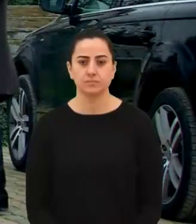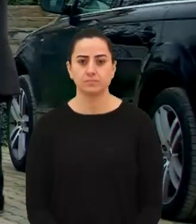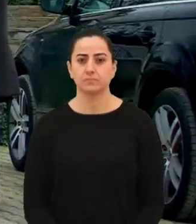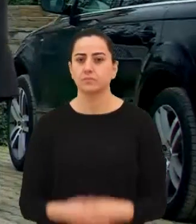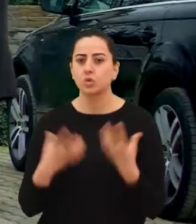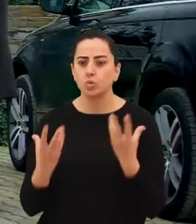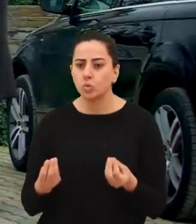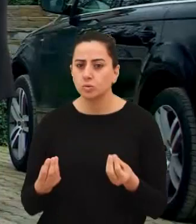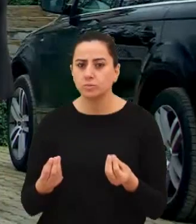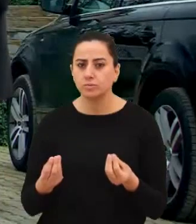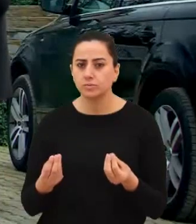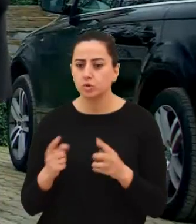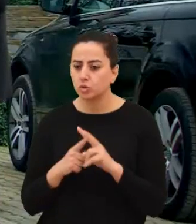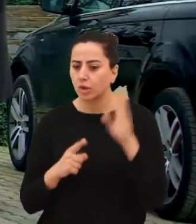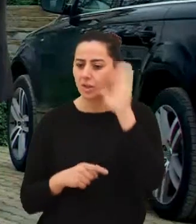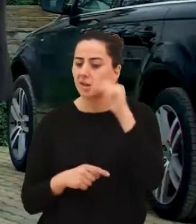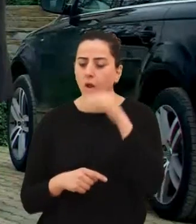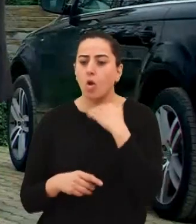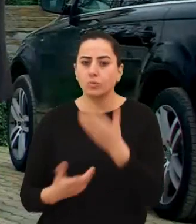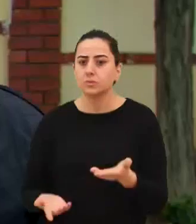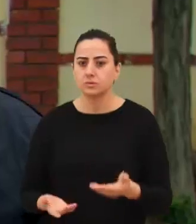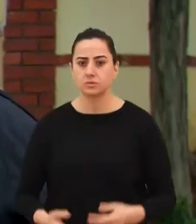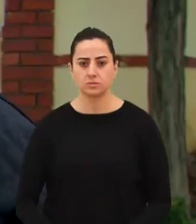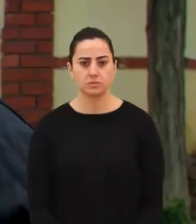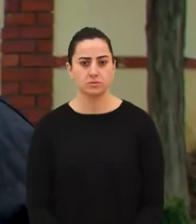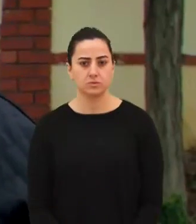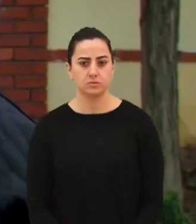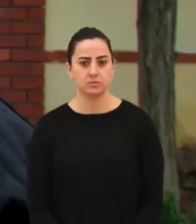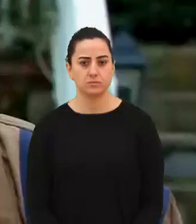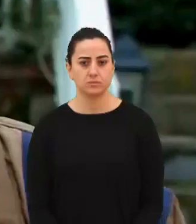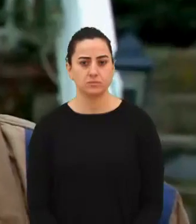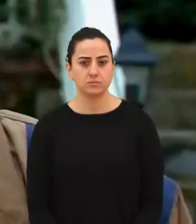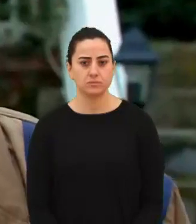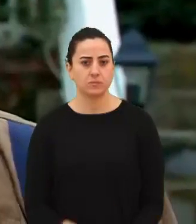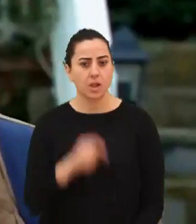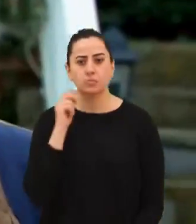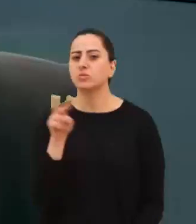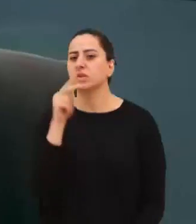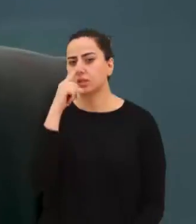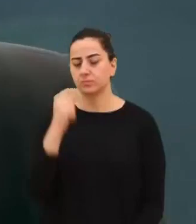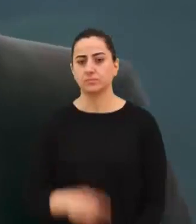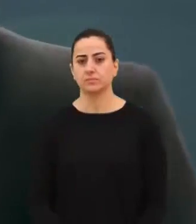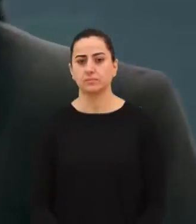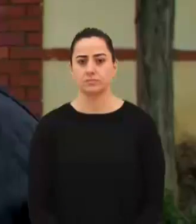Ne oluyor Şükrü ya? Nurhan çağırıyorsun, Nurhan'ı çağırıyorsun durmadan. Kim bu adamlar?